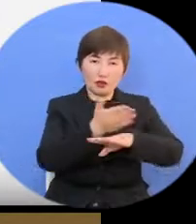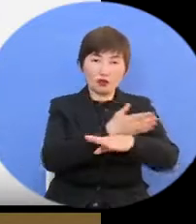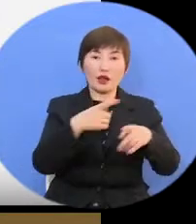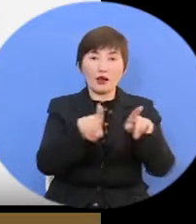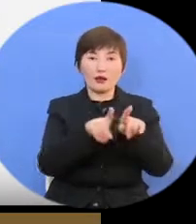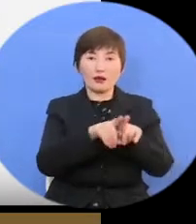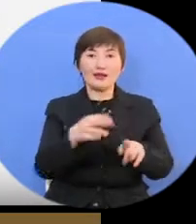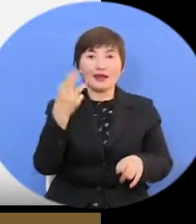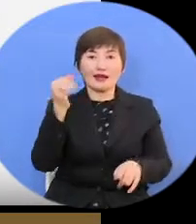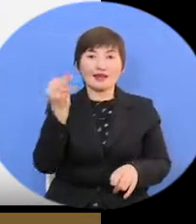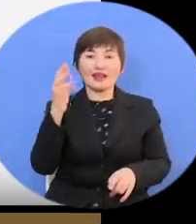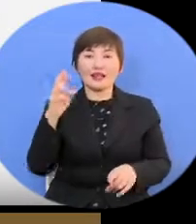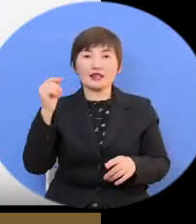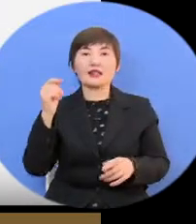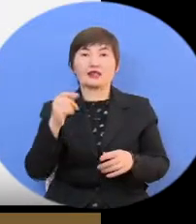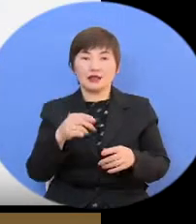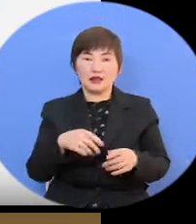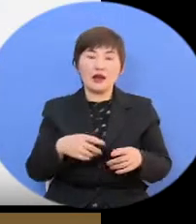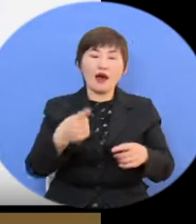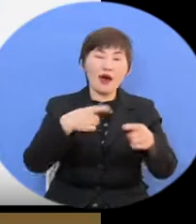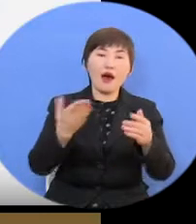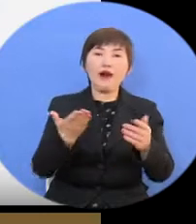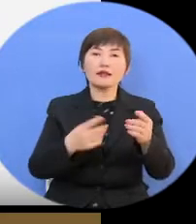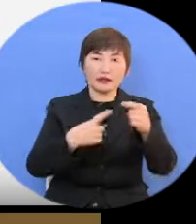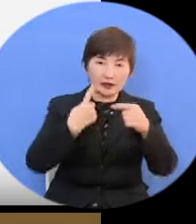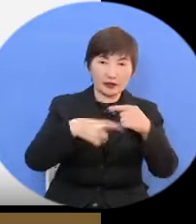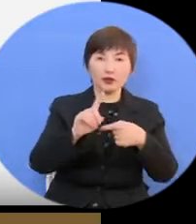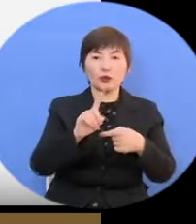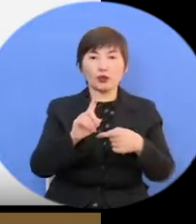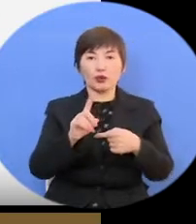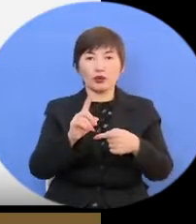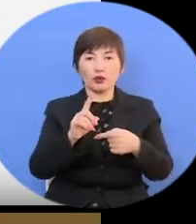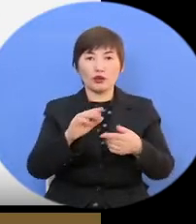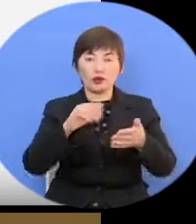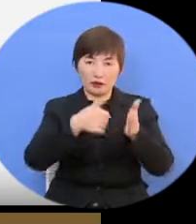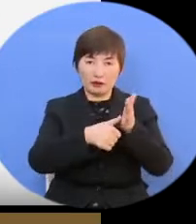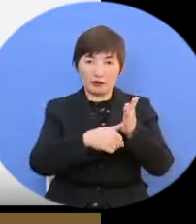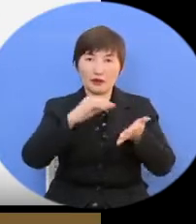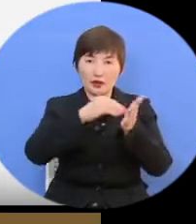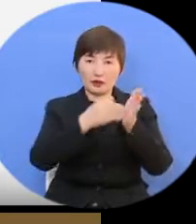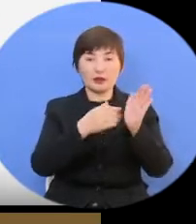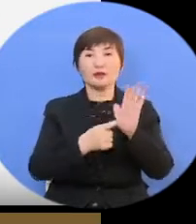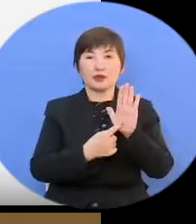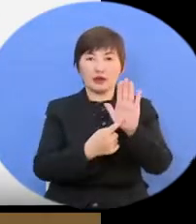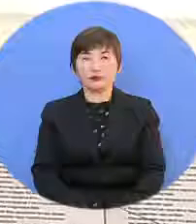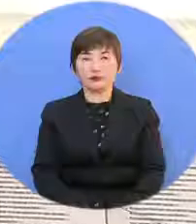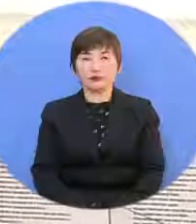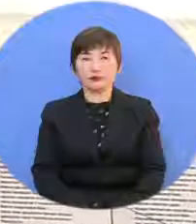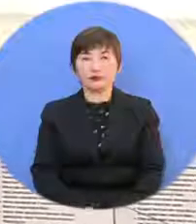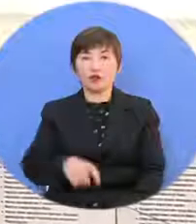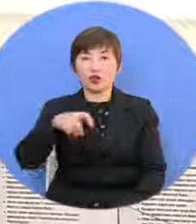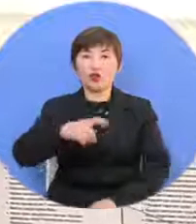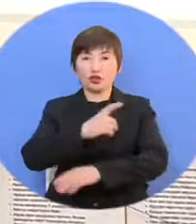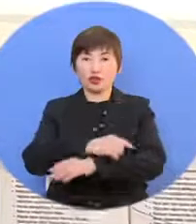байна. За, хоёрдугаарт нь аль тамирчин илүү амжилт үзүүлсэн бэ? Хариултаа дэвтэртээ тайлбарлан бичээрэй.